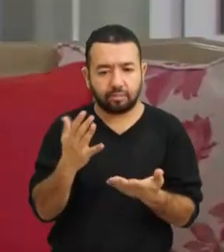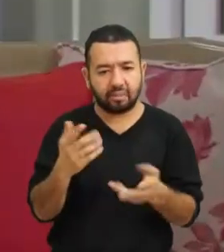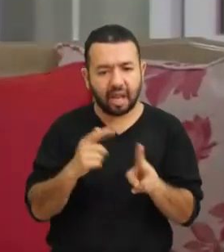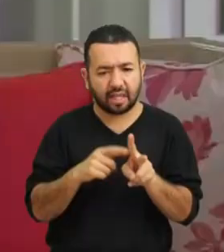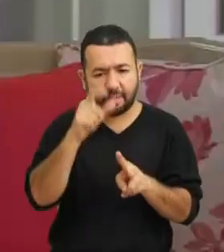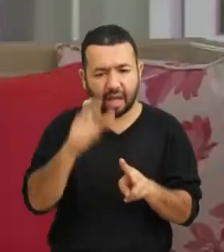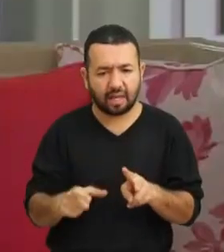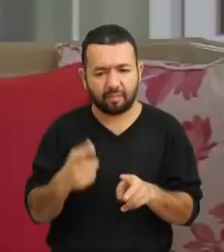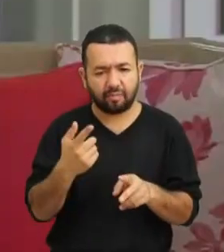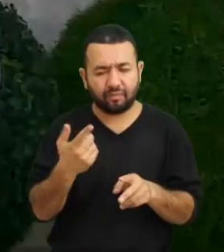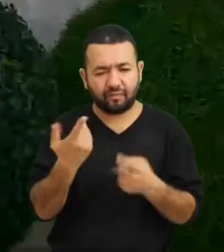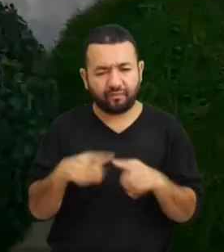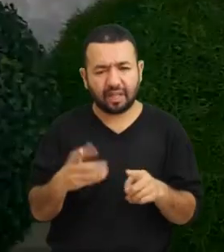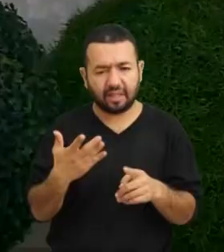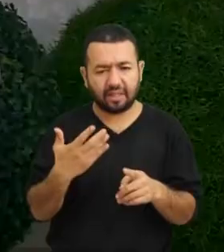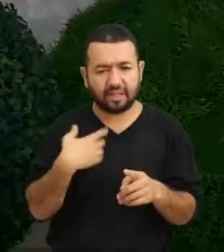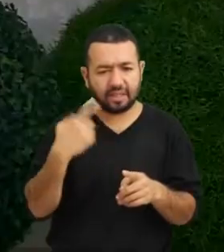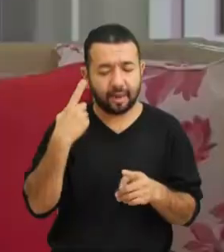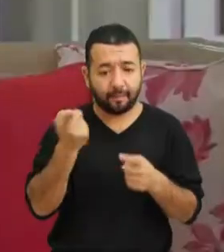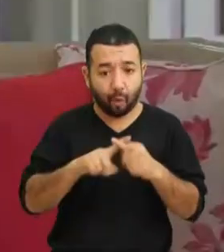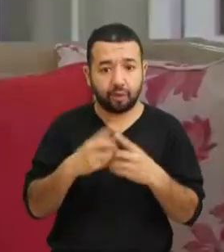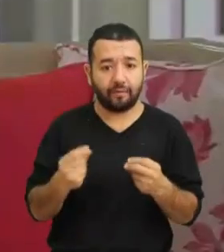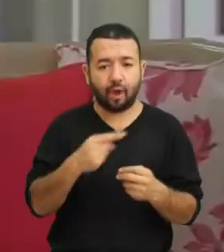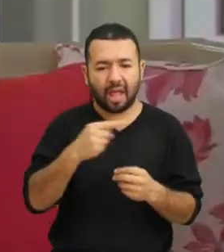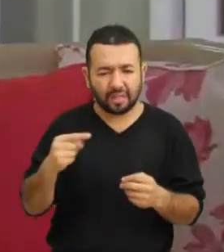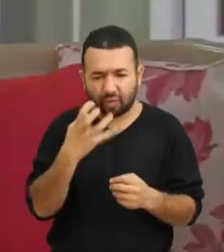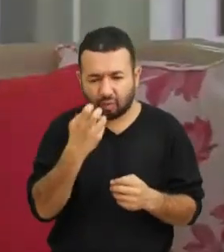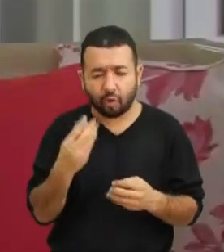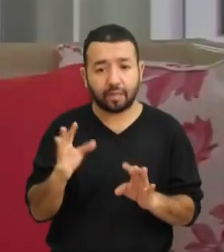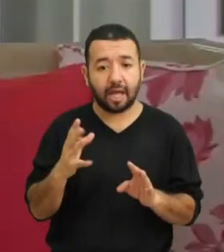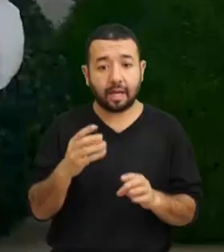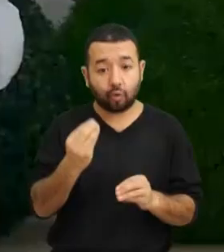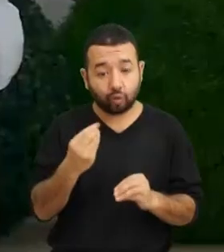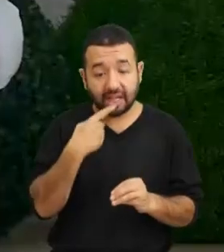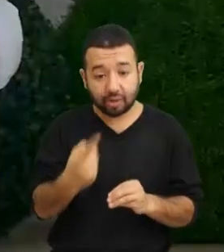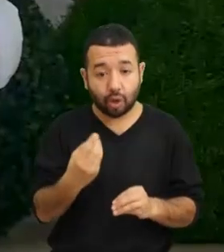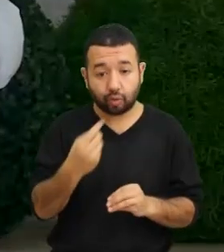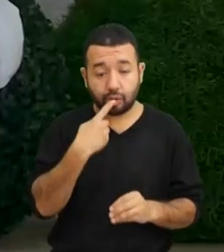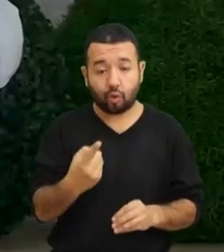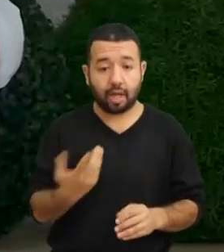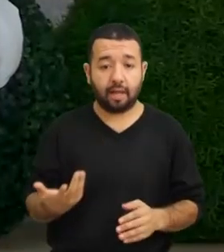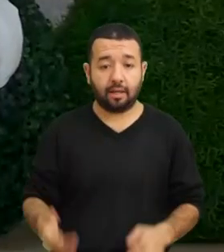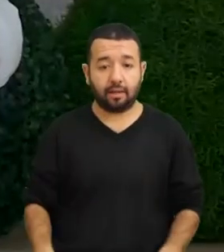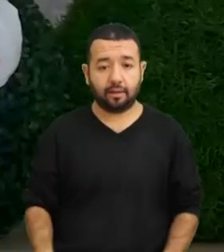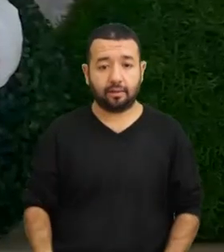kadar negatifsin, çağırıyorsun. Pozitif ol. Hayır dile komşuna, hayır gelsin başına.